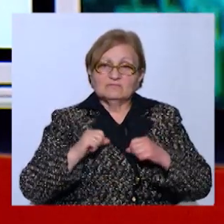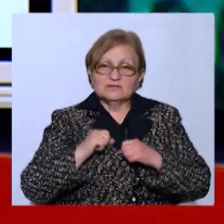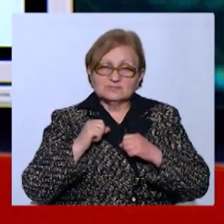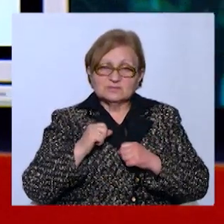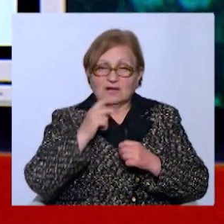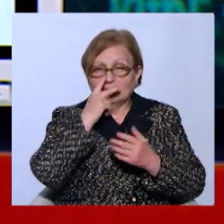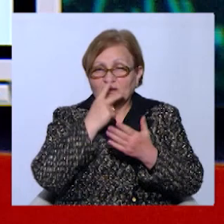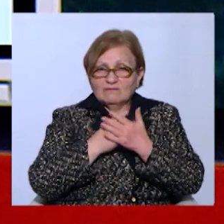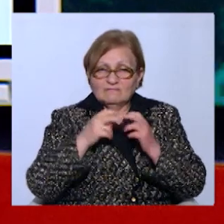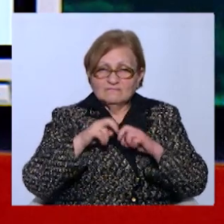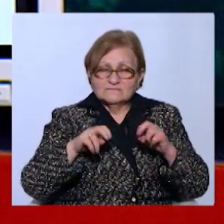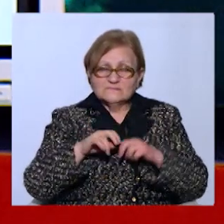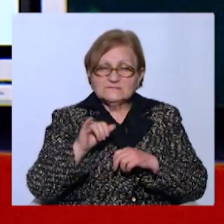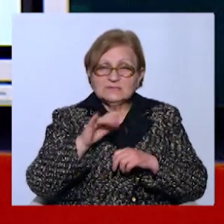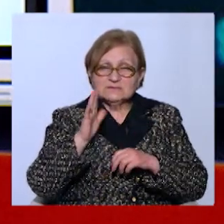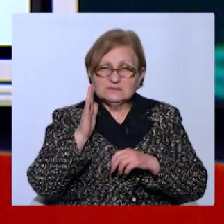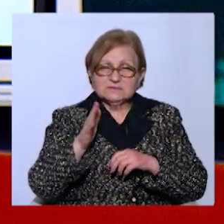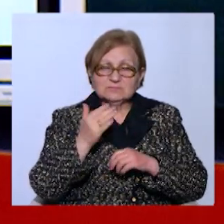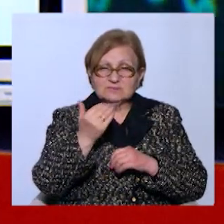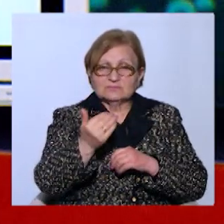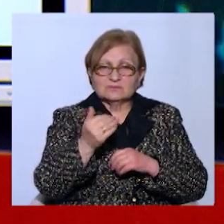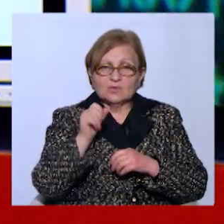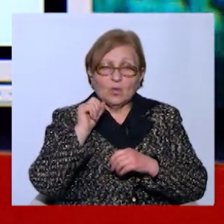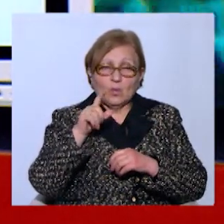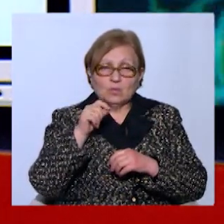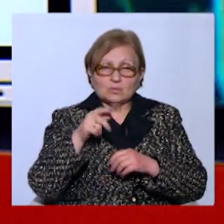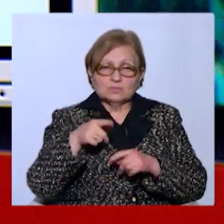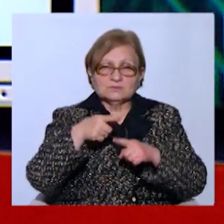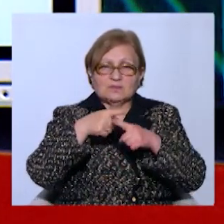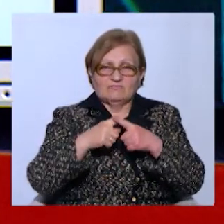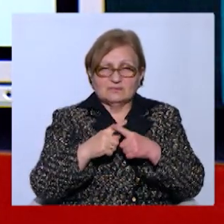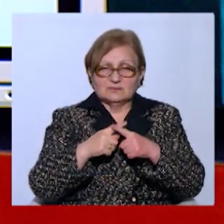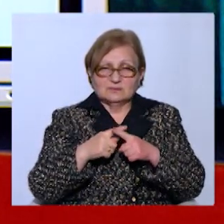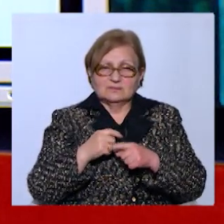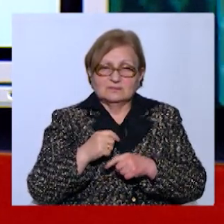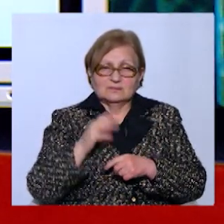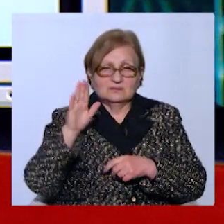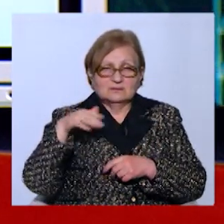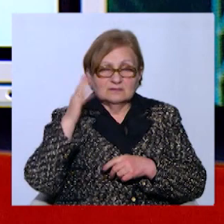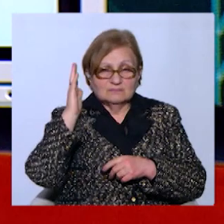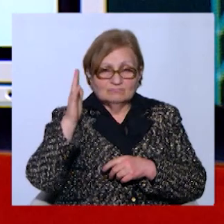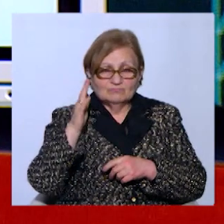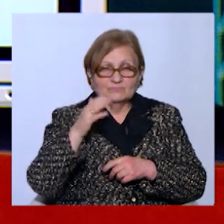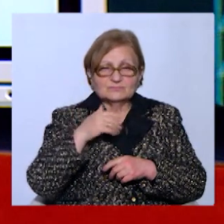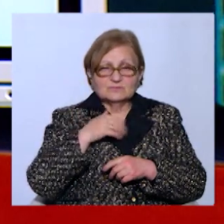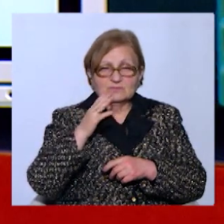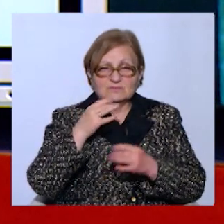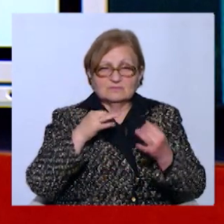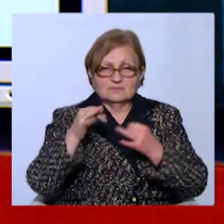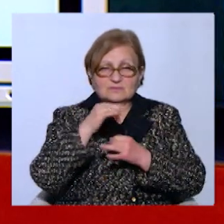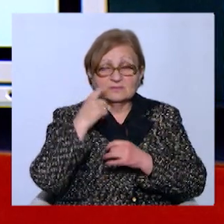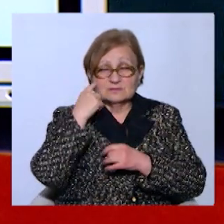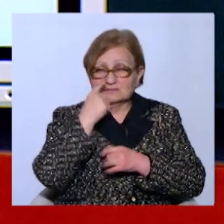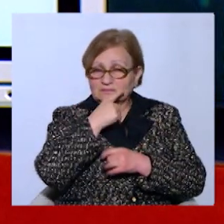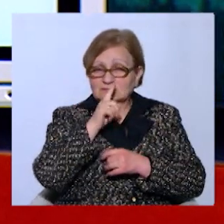სად არის, სად იქნება თქვენთვის ოქროს კვეთა. ასევე მე მომდევნო გაკვეთილებში სიმეტრიაზეც ვისაუბრობ და კიდე თვალი